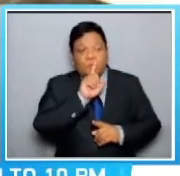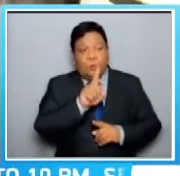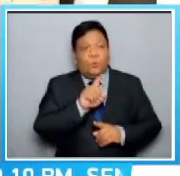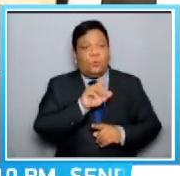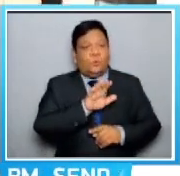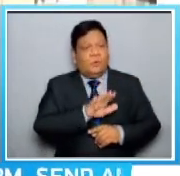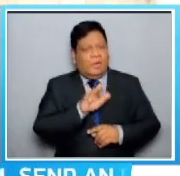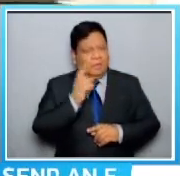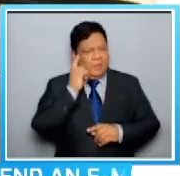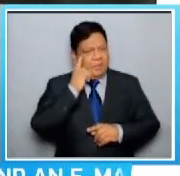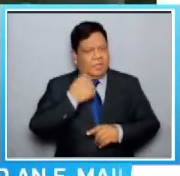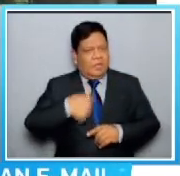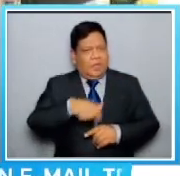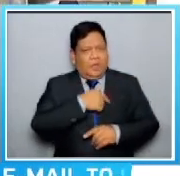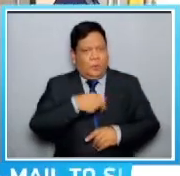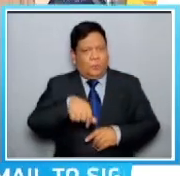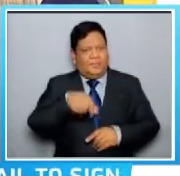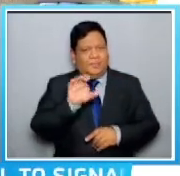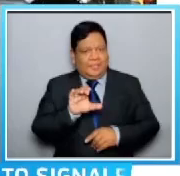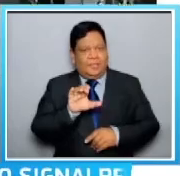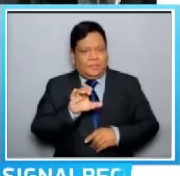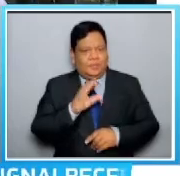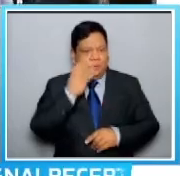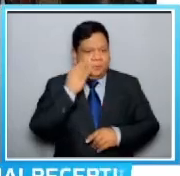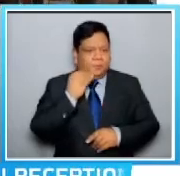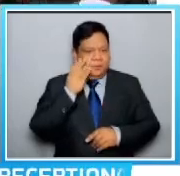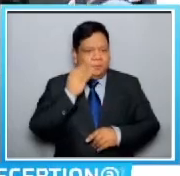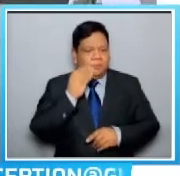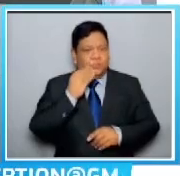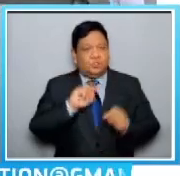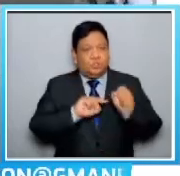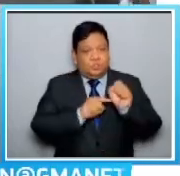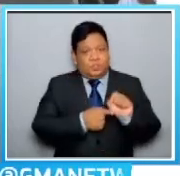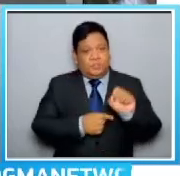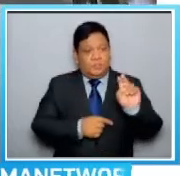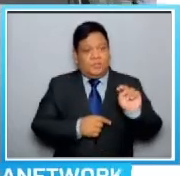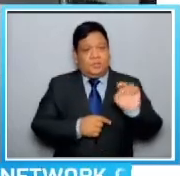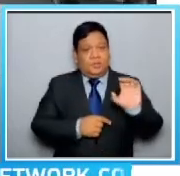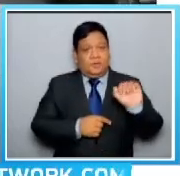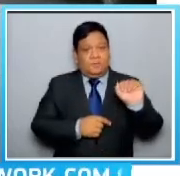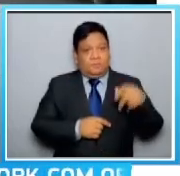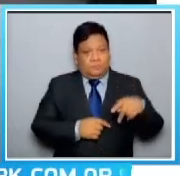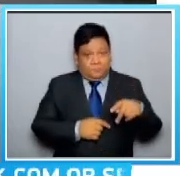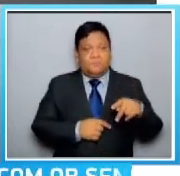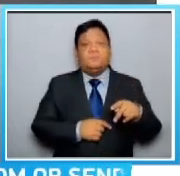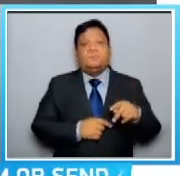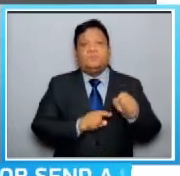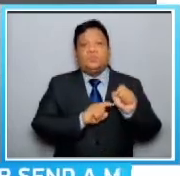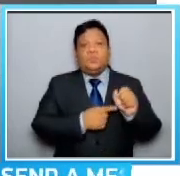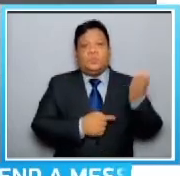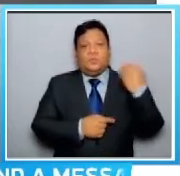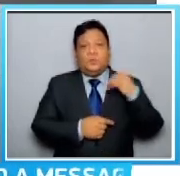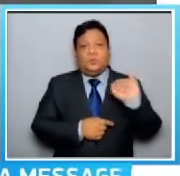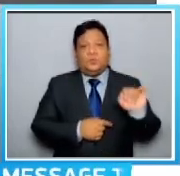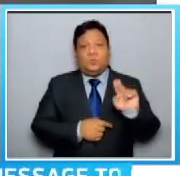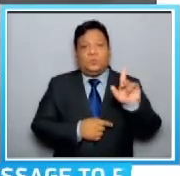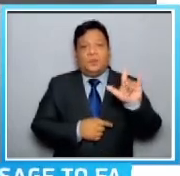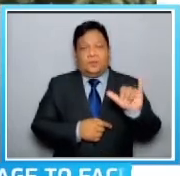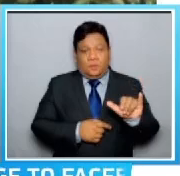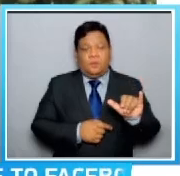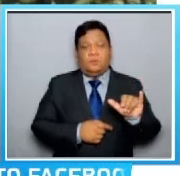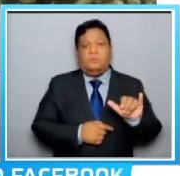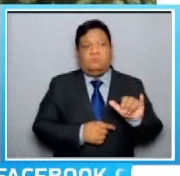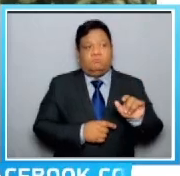sa amin po galing yan, ano, sa nagsimula po ang NCAP na ipasa isatupad noong Hulyo, and in